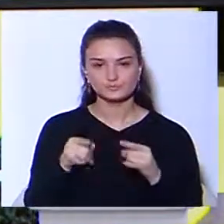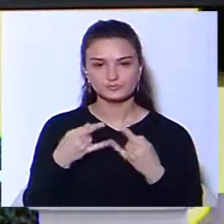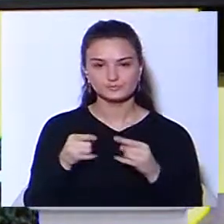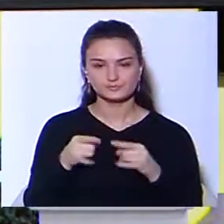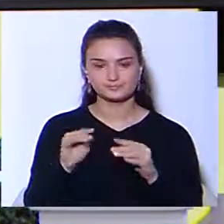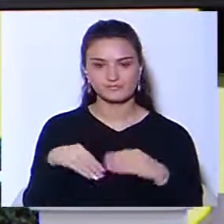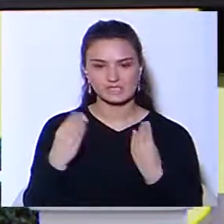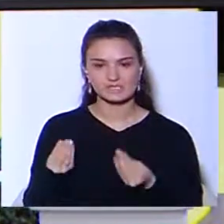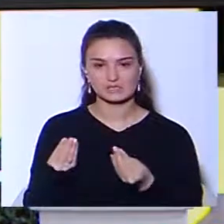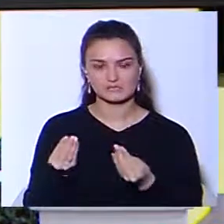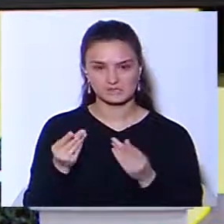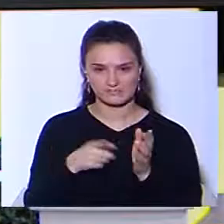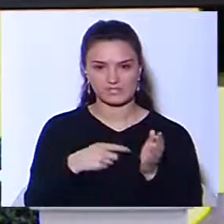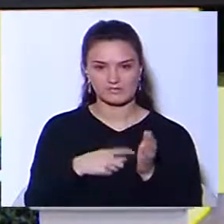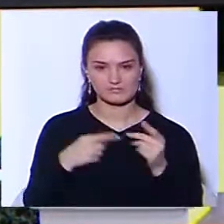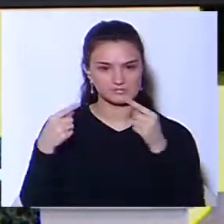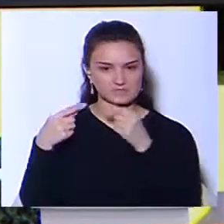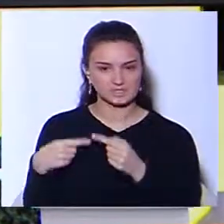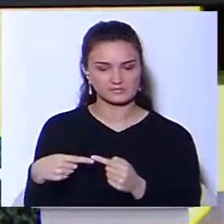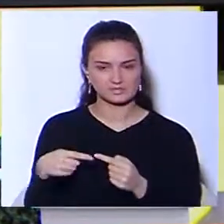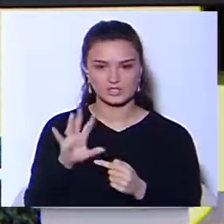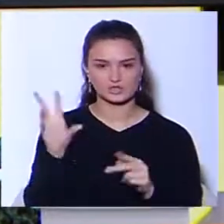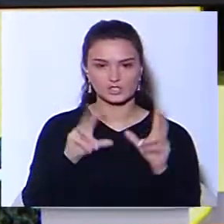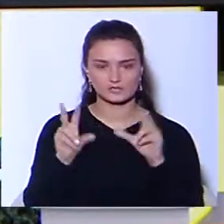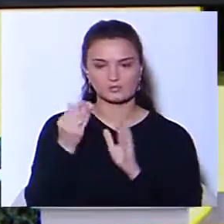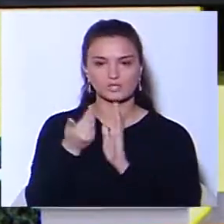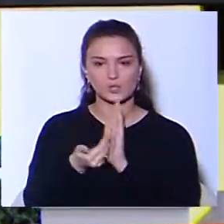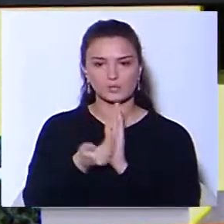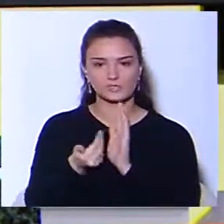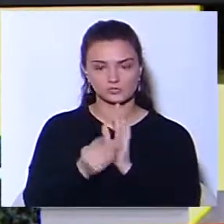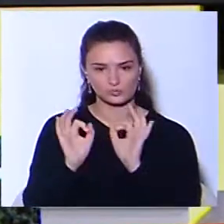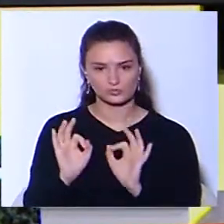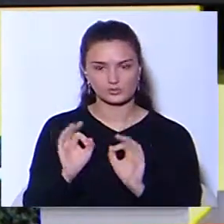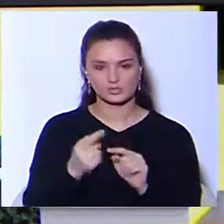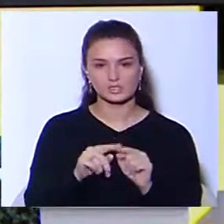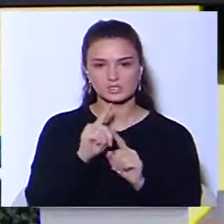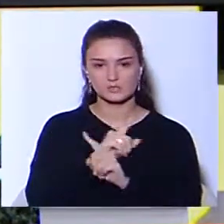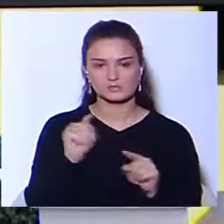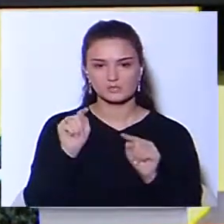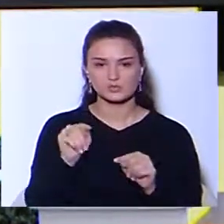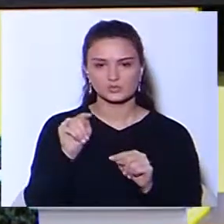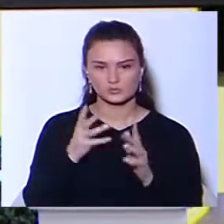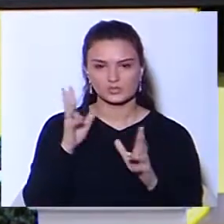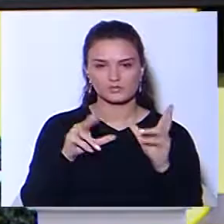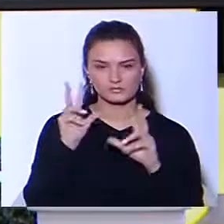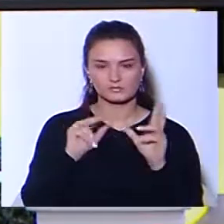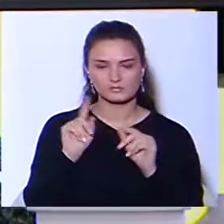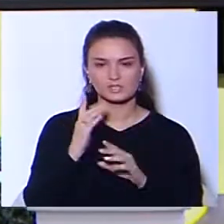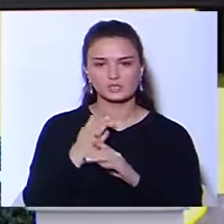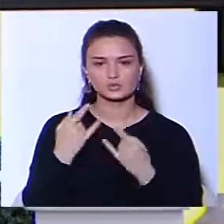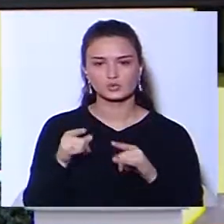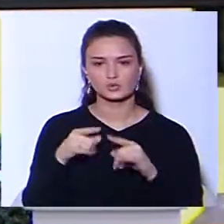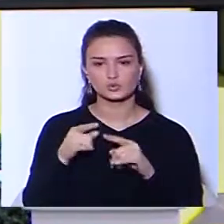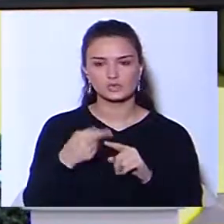შოკოლადის მიცემა კვლევების მიხედვით არ ჩაითვალა რეკომენდებულად, განსაკუთრებით მაშინ თუ გავითვალისწინებთ, რას გულისხმობ